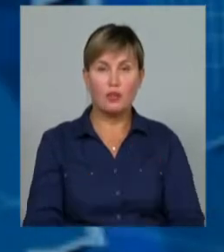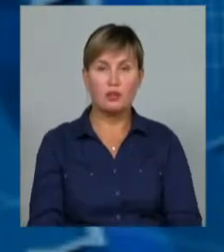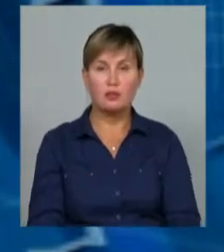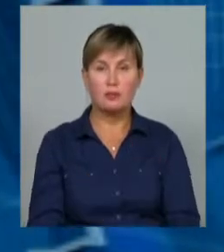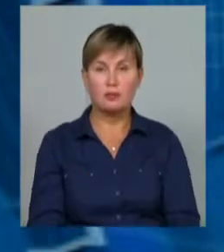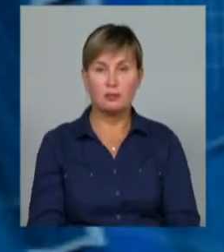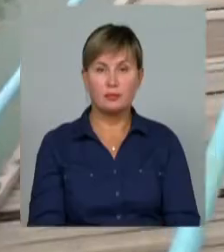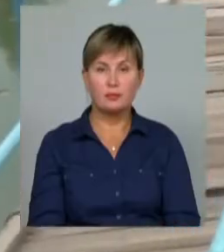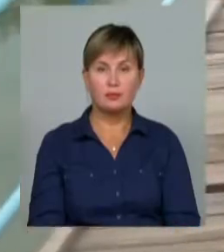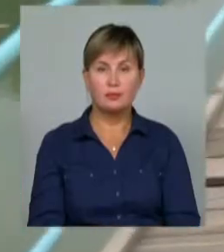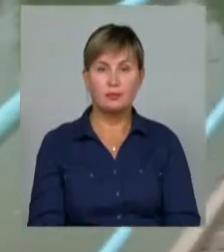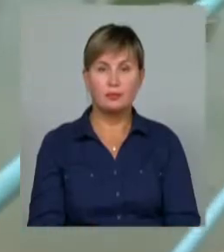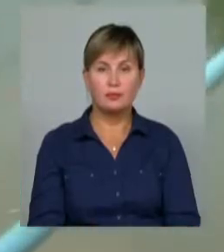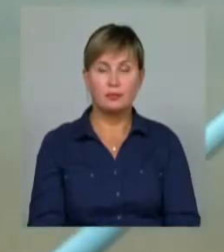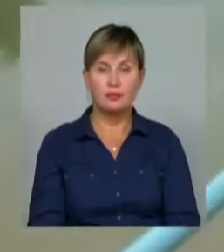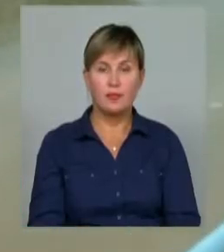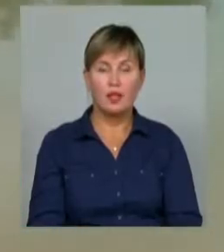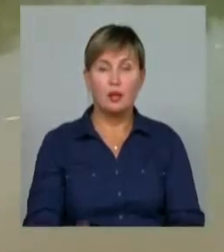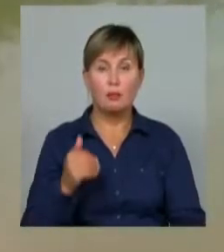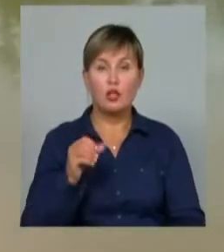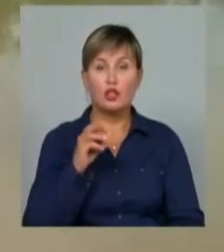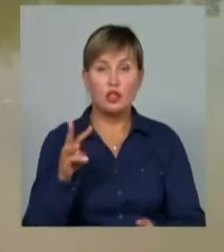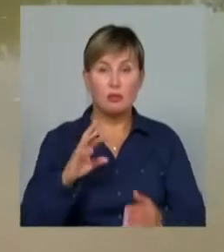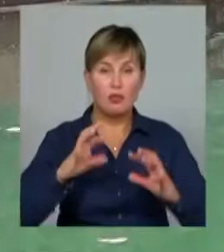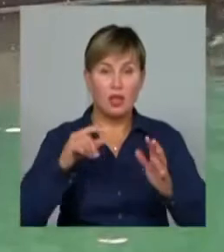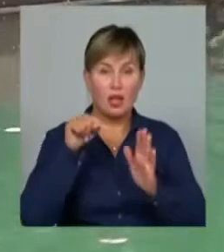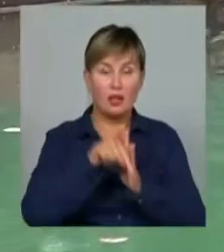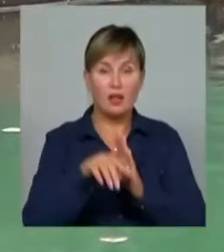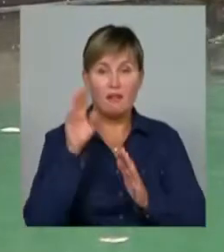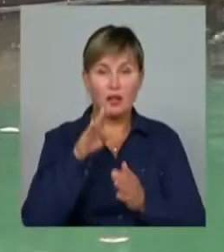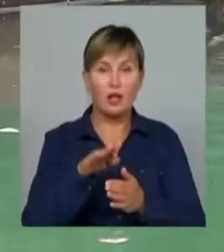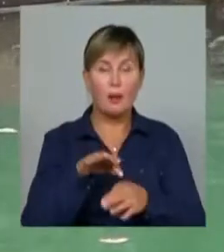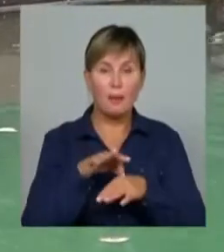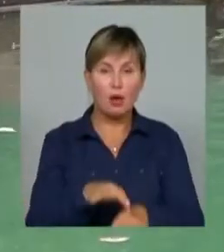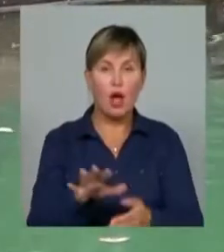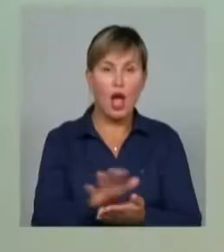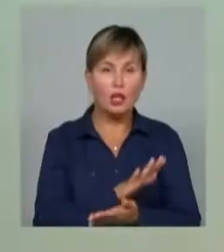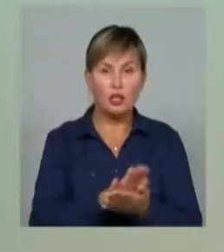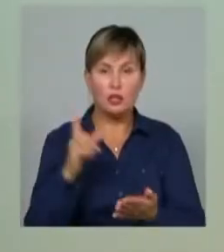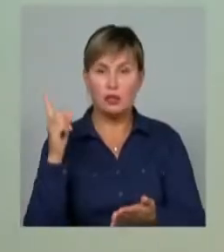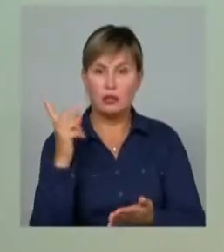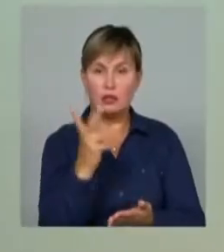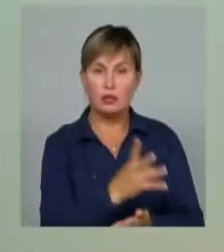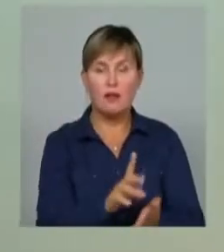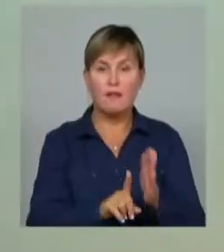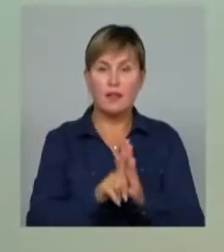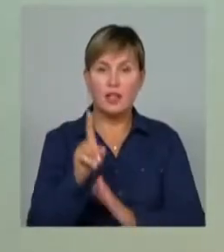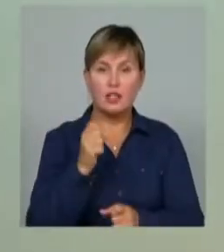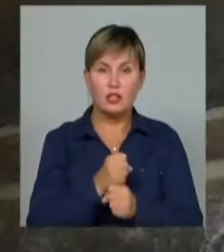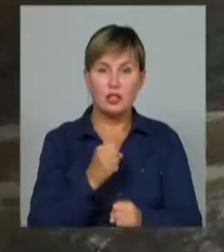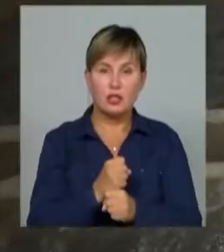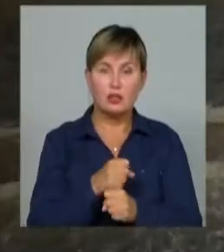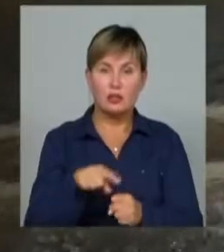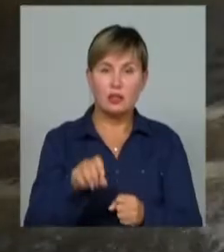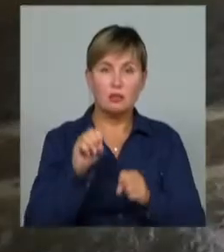продолжит. Прежде чем попасть в краны потребителей, вода проходит очистку в несколько этапов. Она вначале циклично